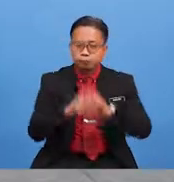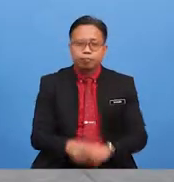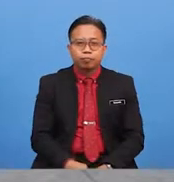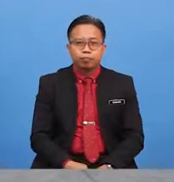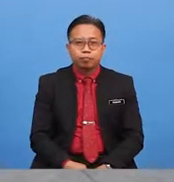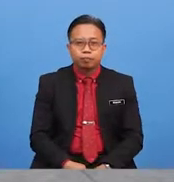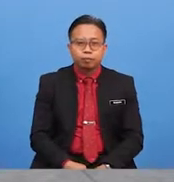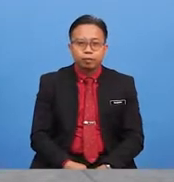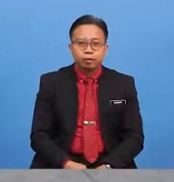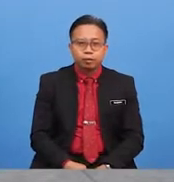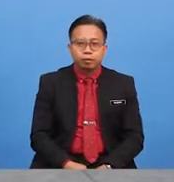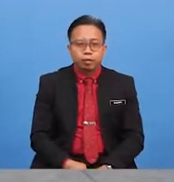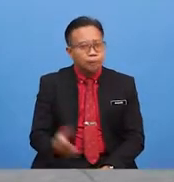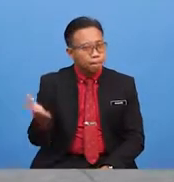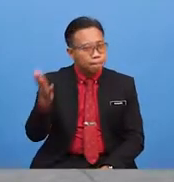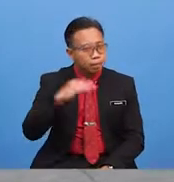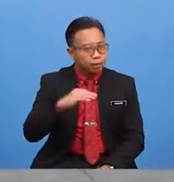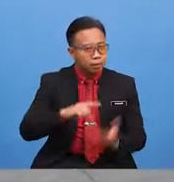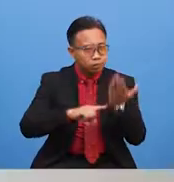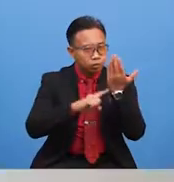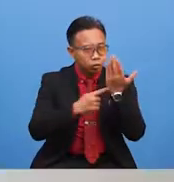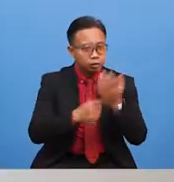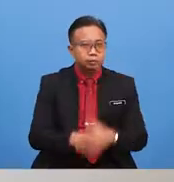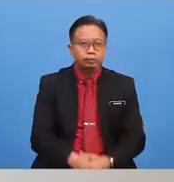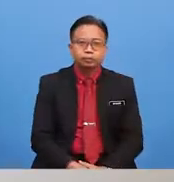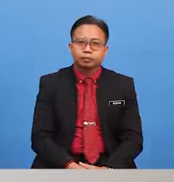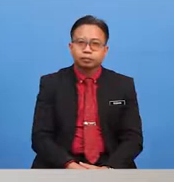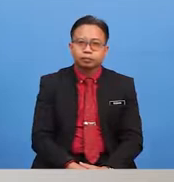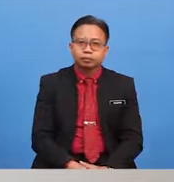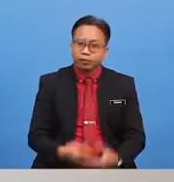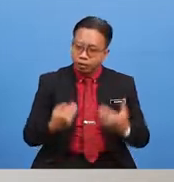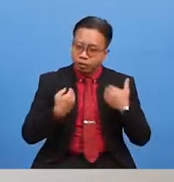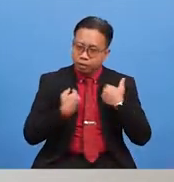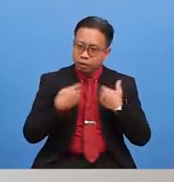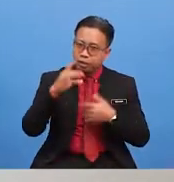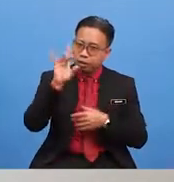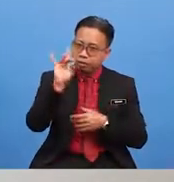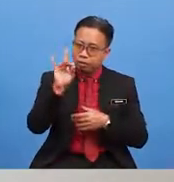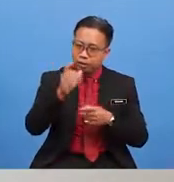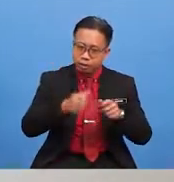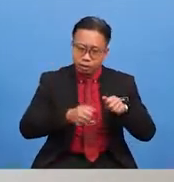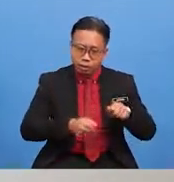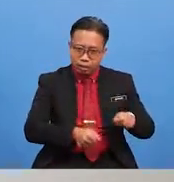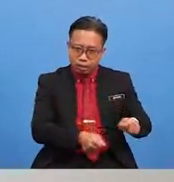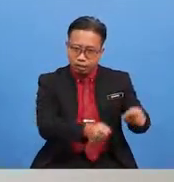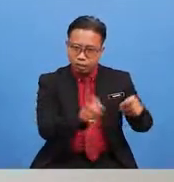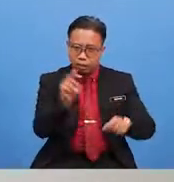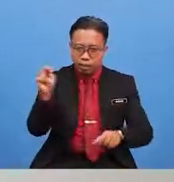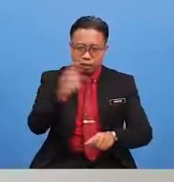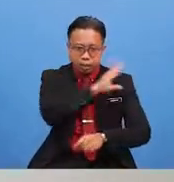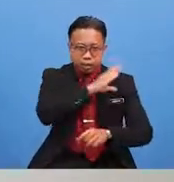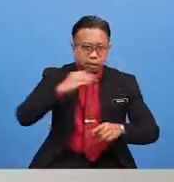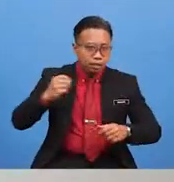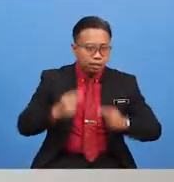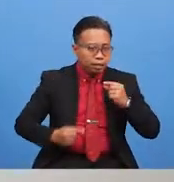Baiklah murid-murid, mari kita mulakan. Terdapat 8 aliran dan gaya seni lukisan